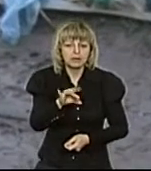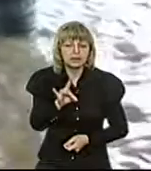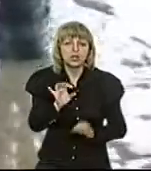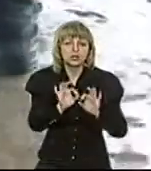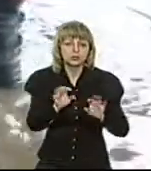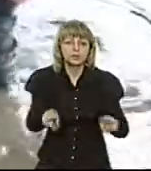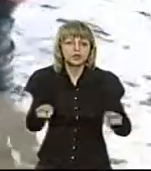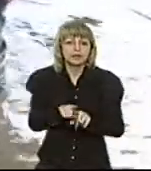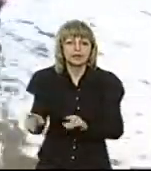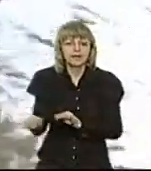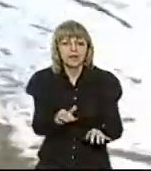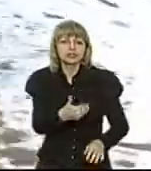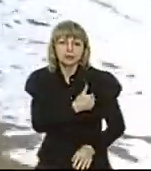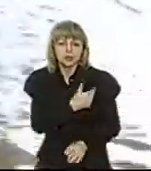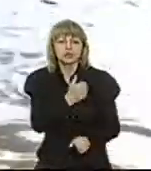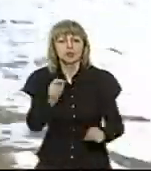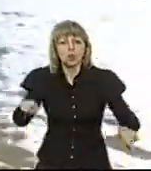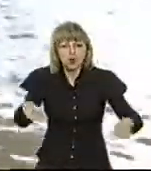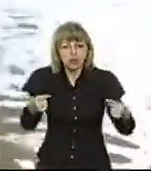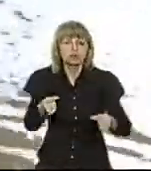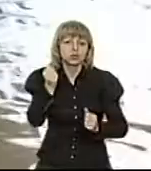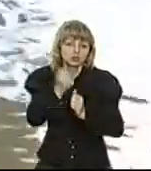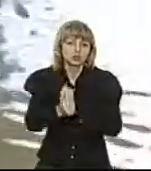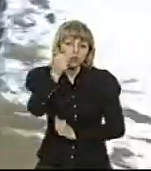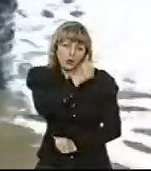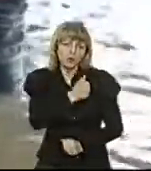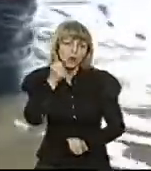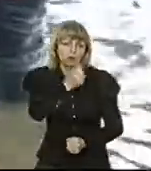що подібні акції планують організовувати щорічно.